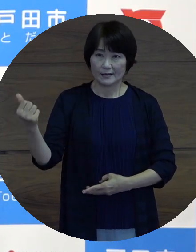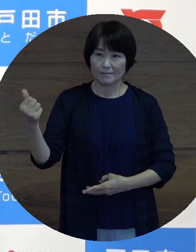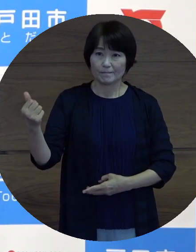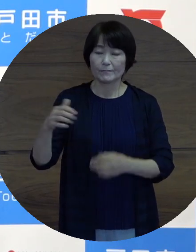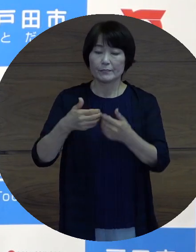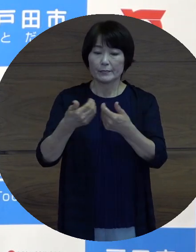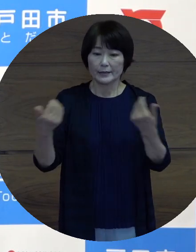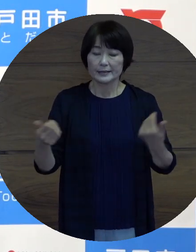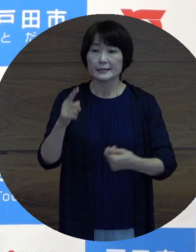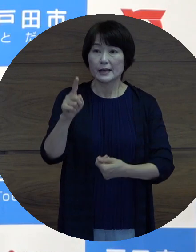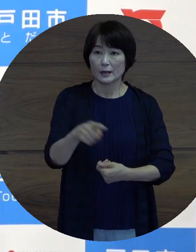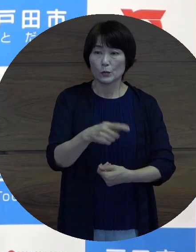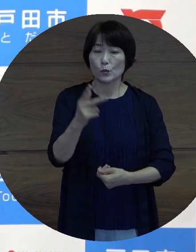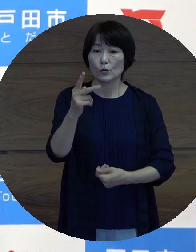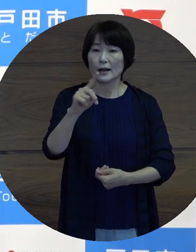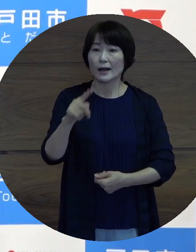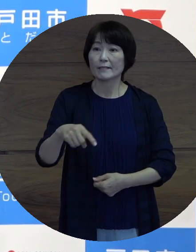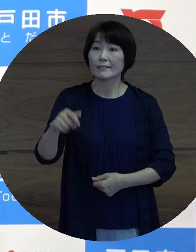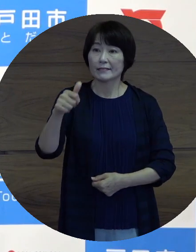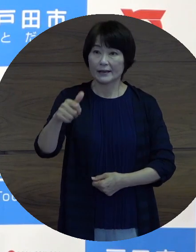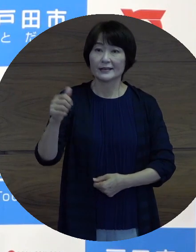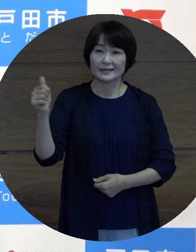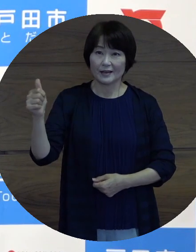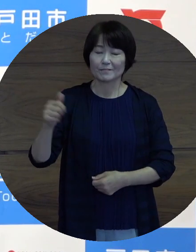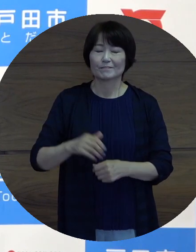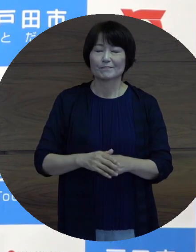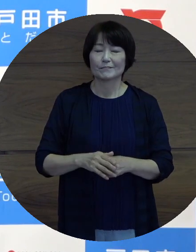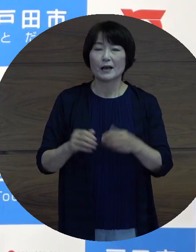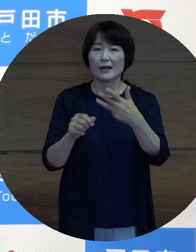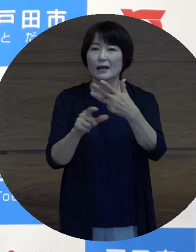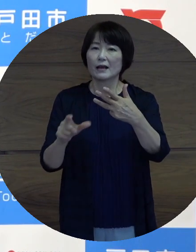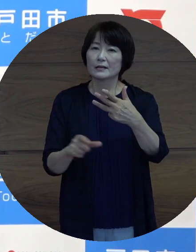久野、かんたちゃん、今月も